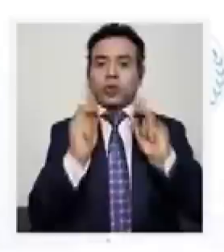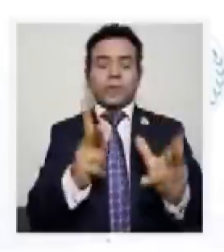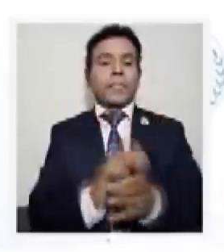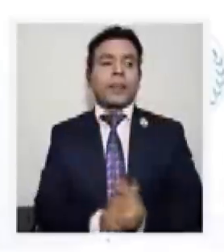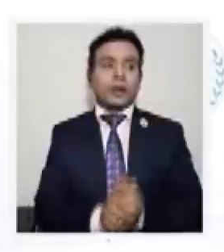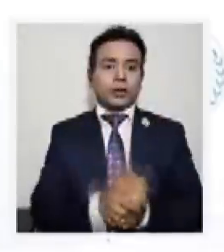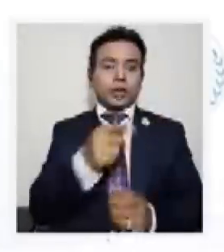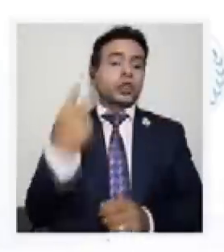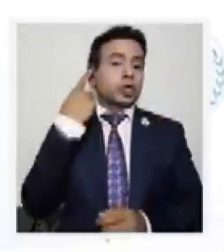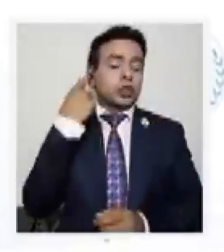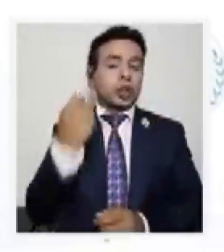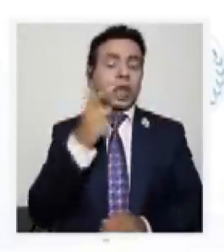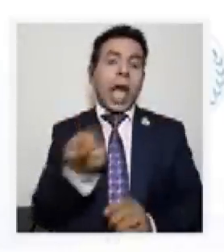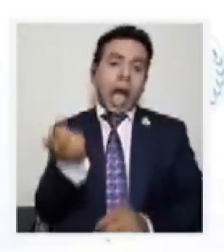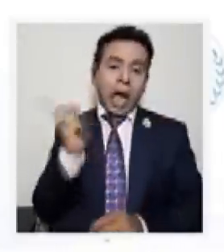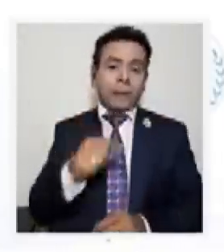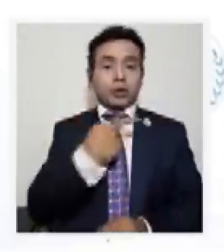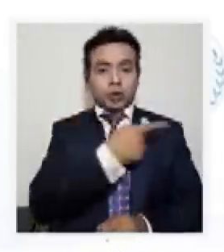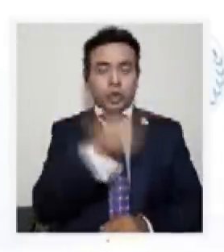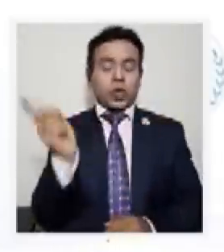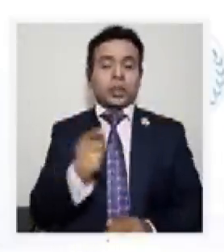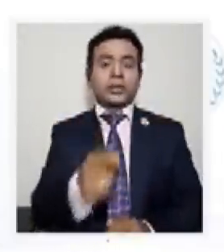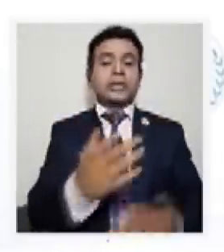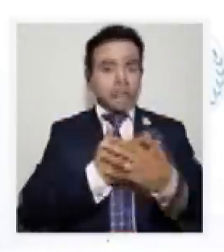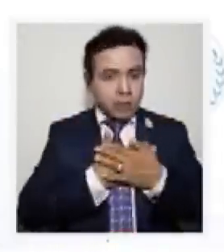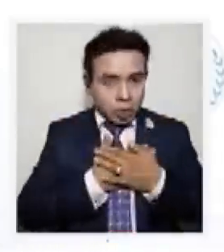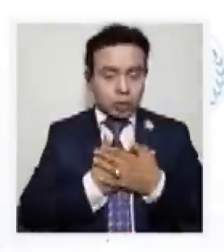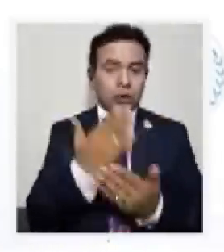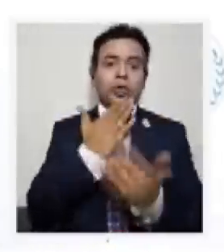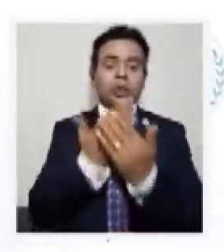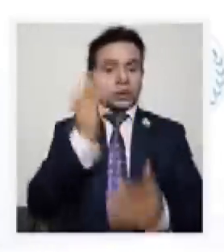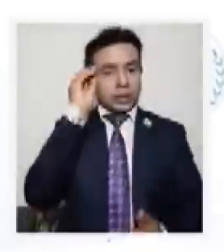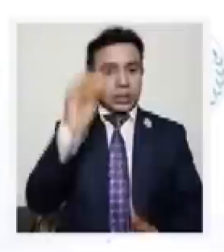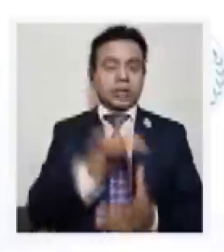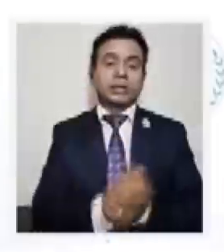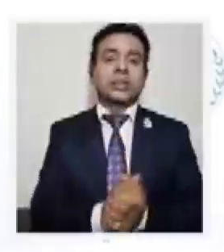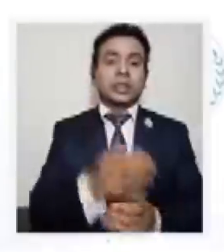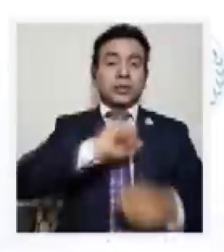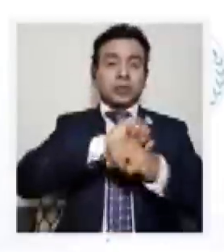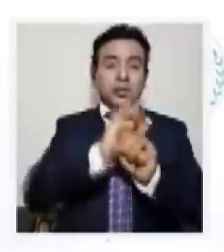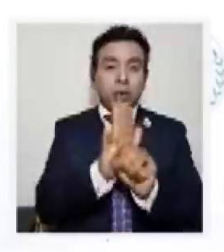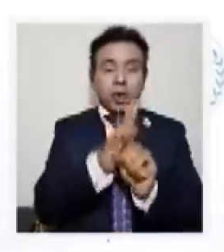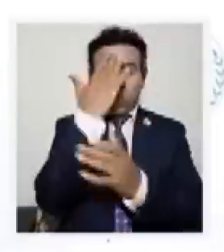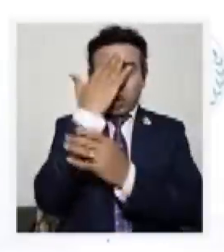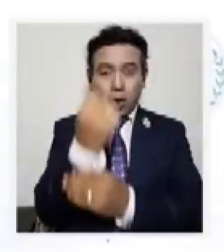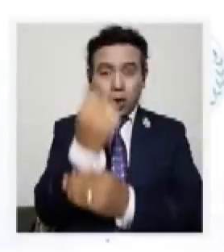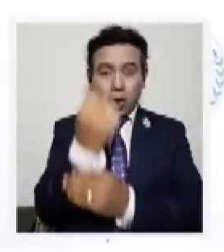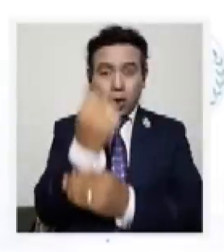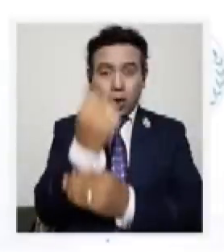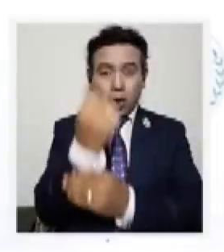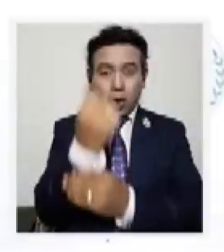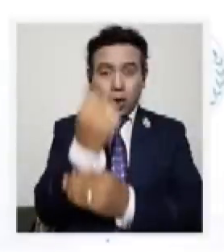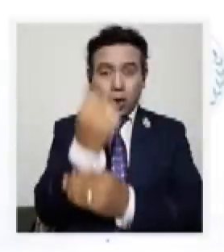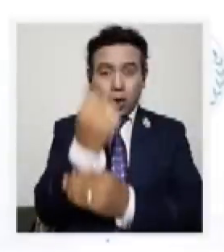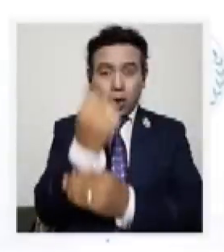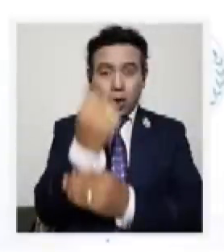সংস্থা 27 জুন 2020। এই ছিল আমাদের কাছে তথ্য। তবে তথ্য শেষ করবার আগে বিশেষভাবে কৃতজ্ঞতা জানাই সেই